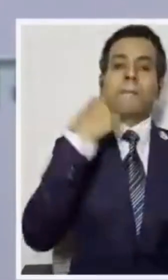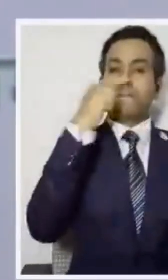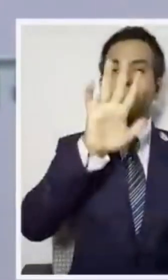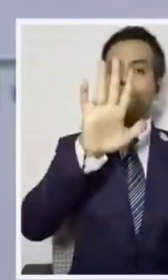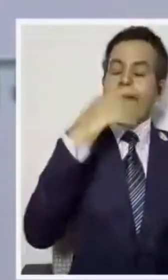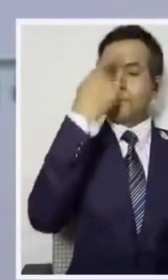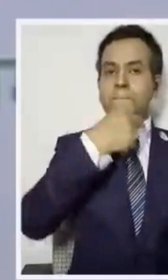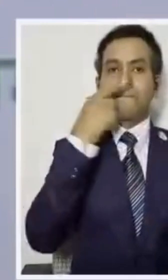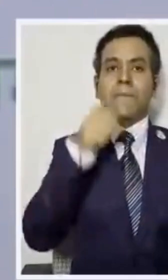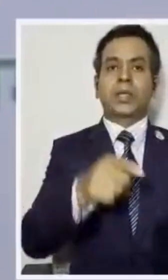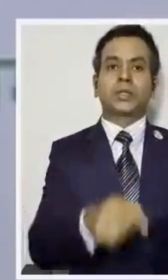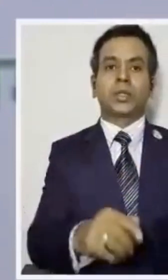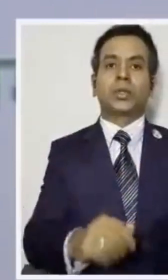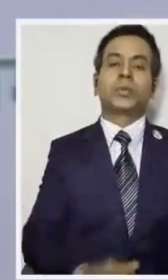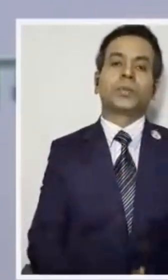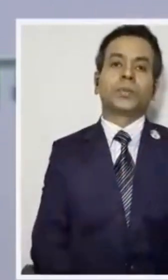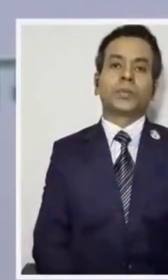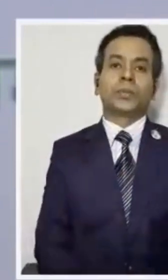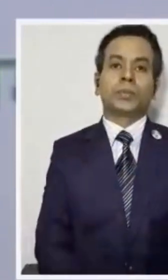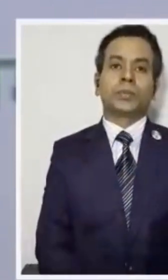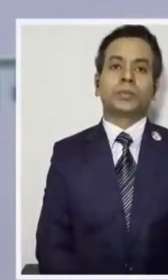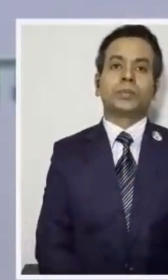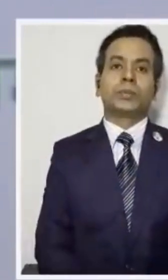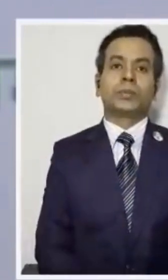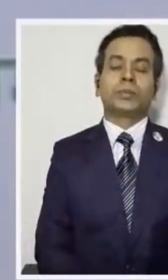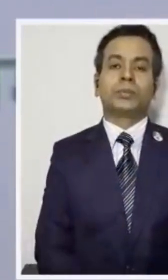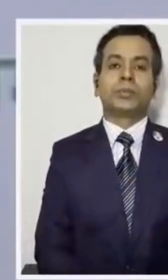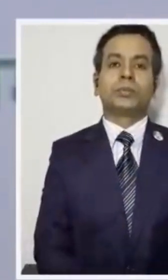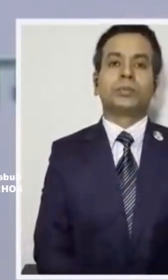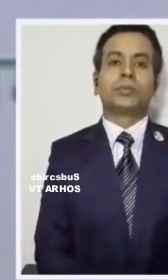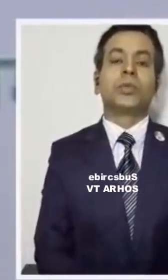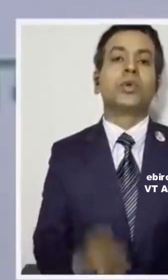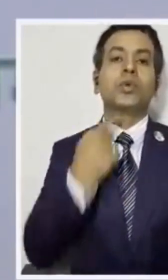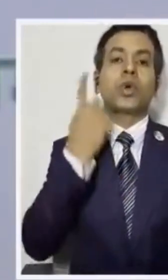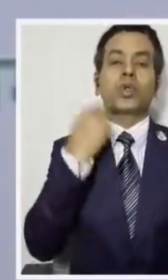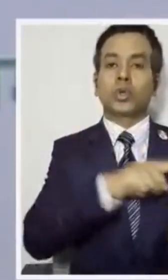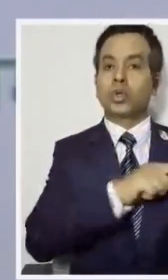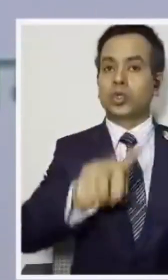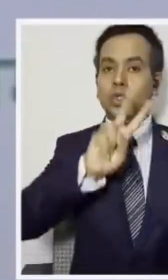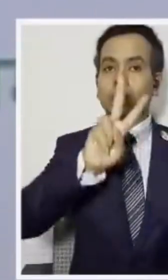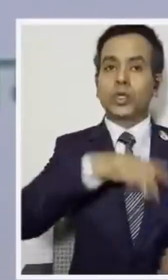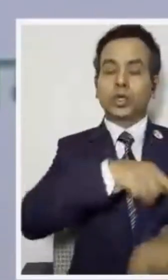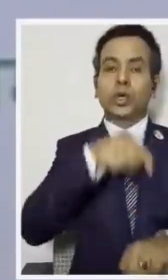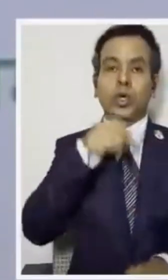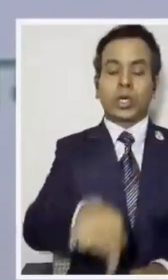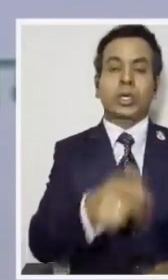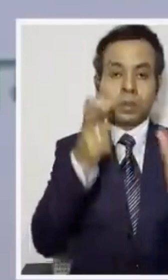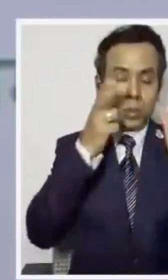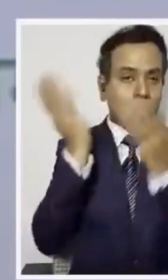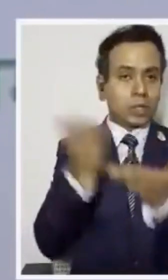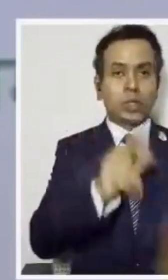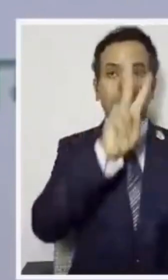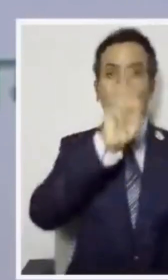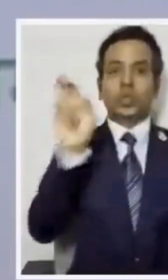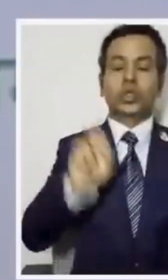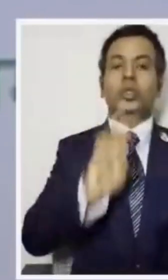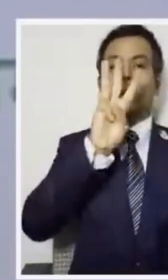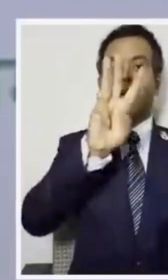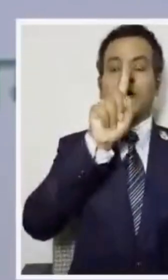গত 24 ঘন্টায় আইসোলেশনে এসেছেন 231 জন, ছাড় পেয়েছেন 96 জন, বর্তমানে আইসোলেশনে